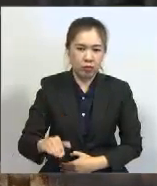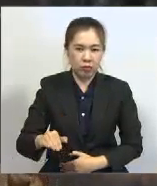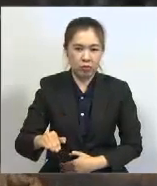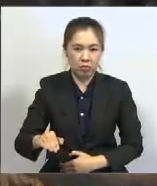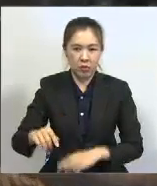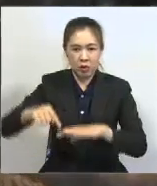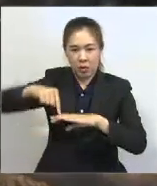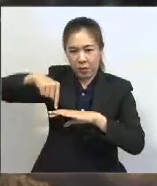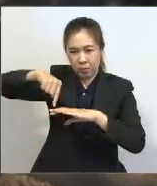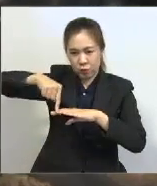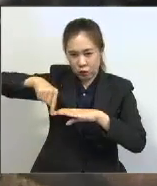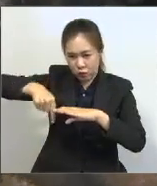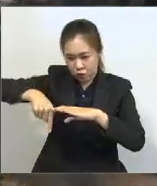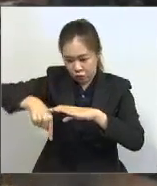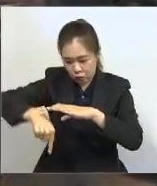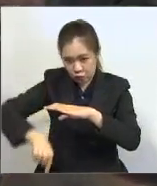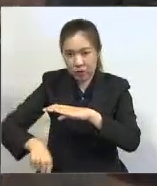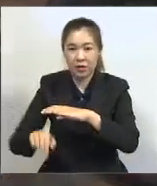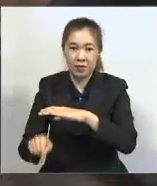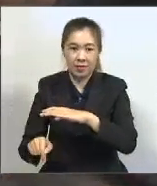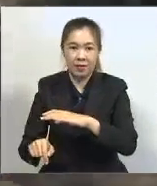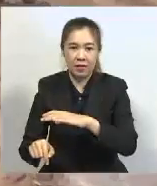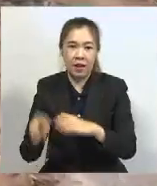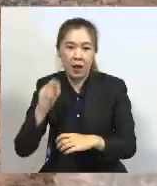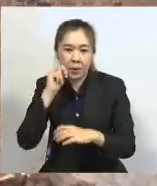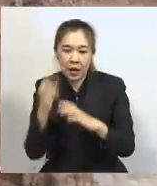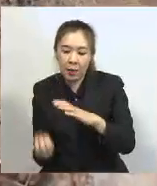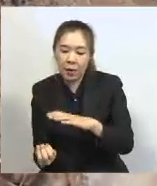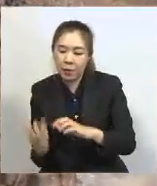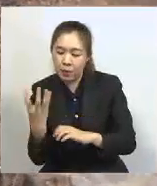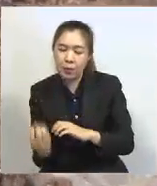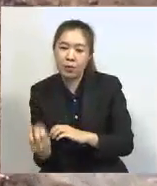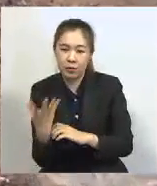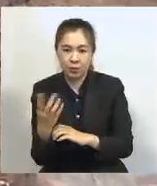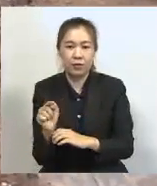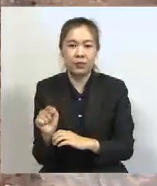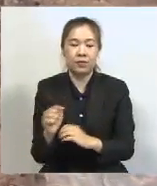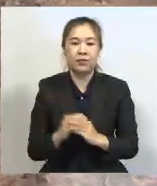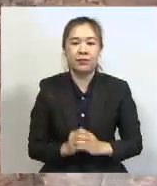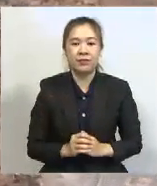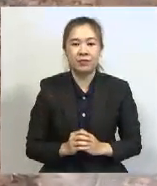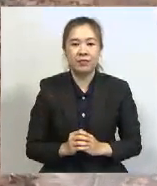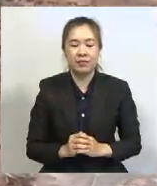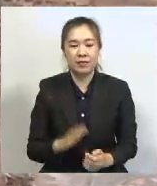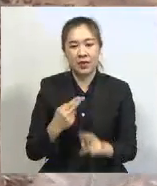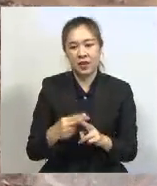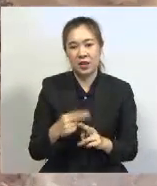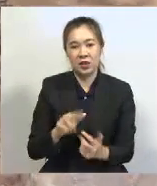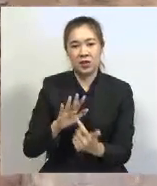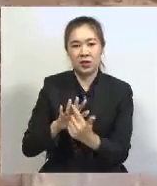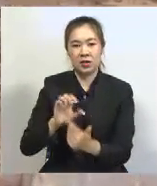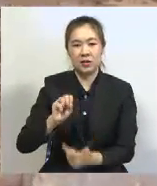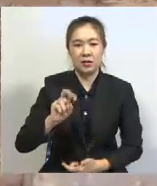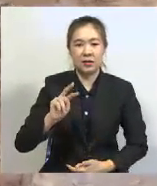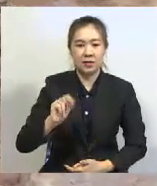ามาขุดเจาะบ่อบาดาลในพื้นที่นะคะหลังจากที่ทางเกษตรกรนายเสน่ห์เพ็ญศรีเนี่ยค่ะ